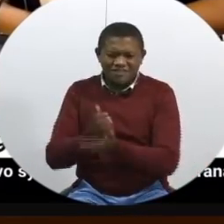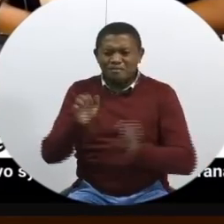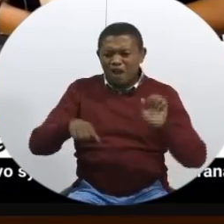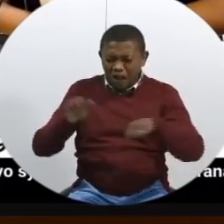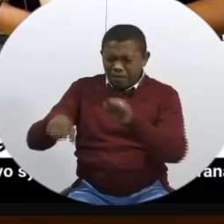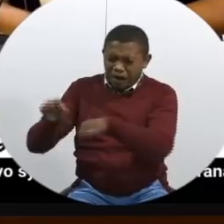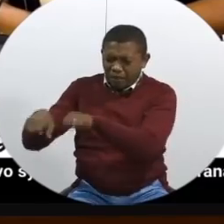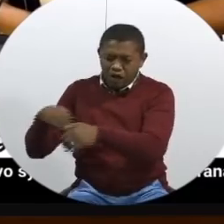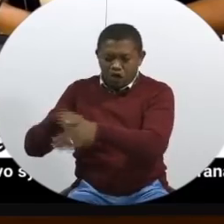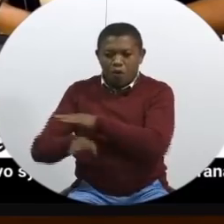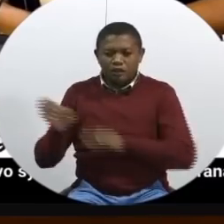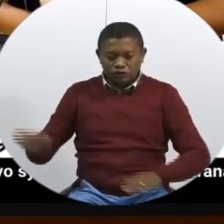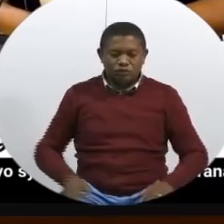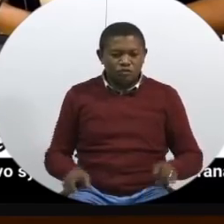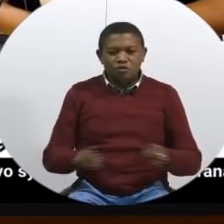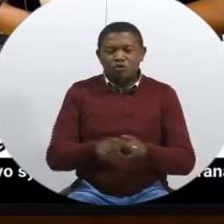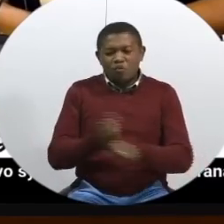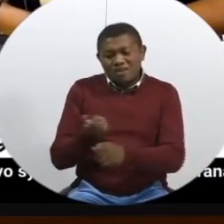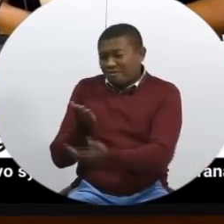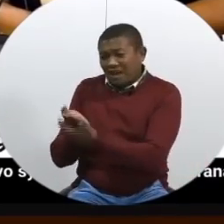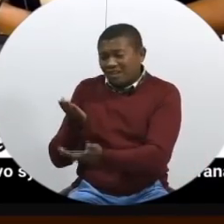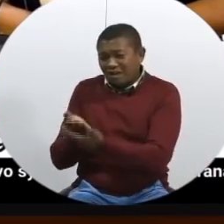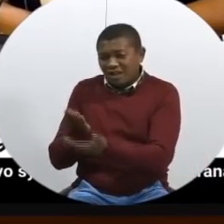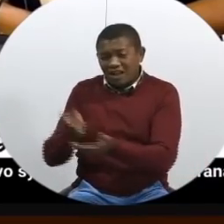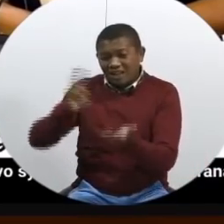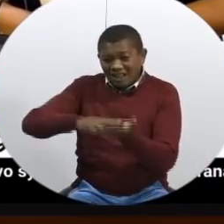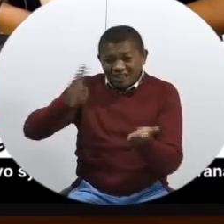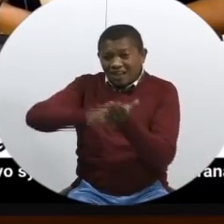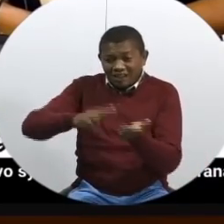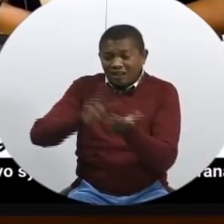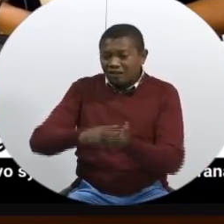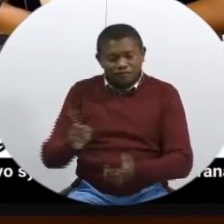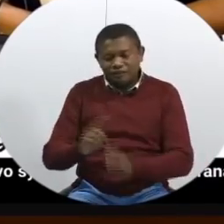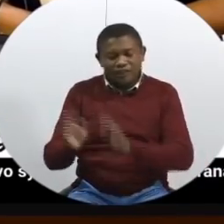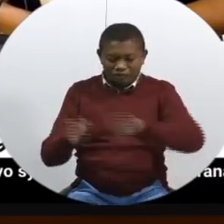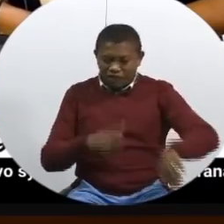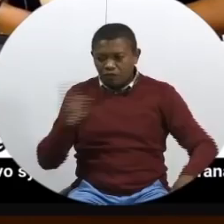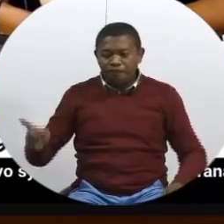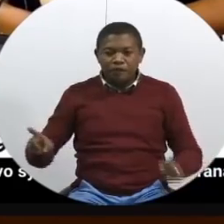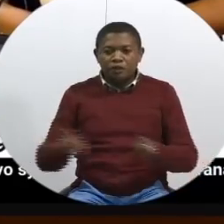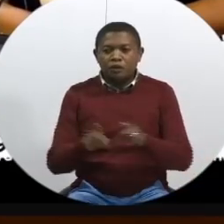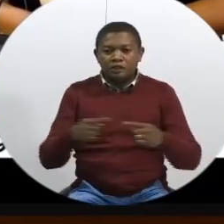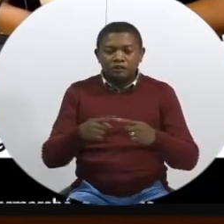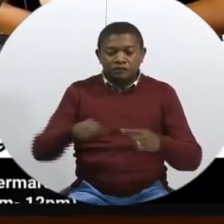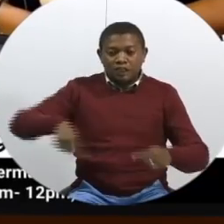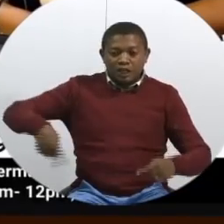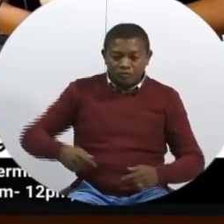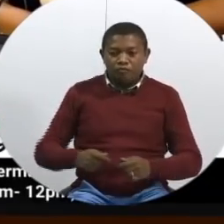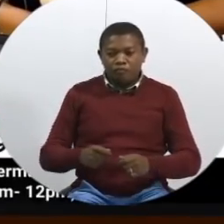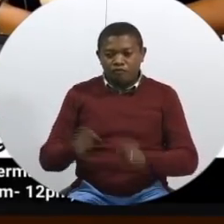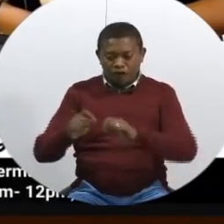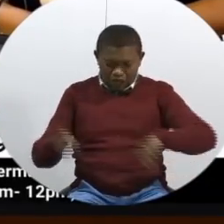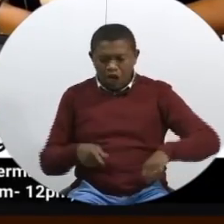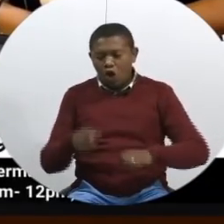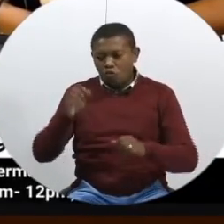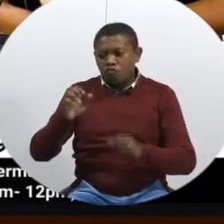hoe tsisiny ny fitakina an'ireo hetra maro ireo an amin'ireo orinasa ireo an fa ny fanarana kosa dia ity tsy